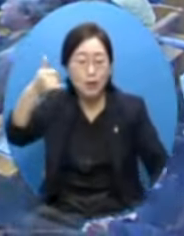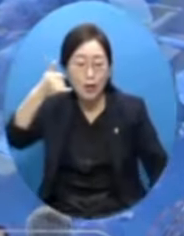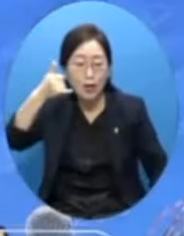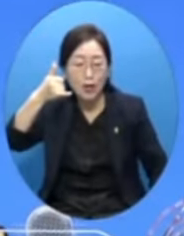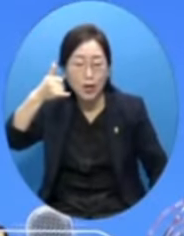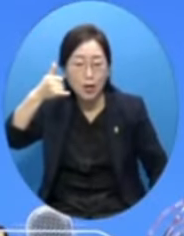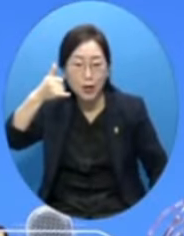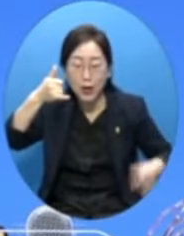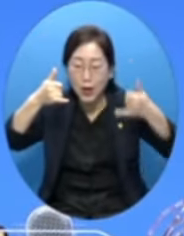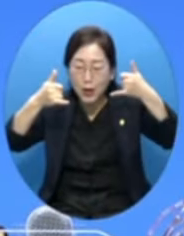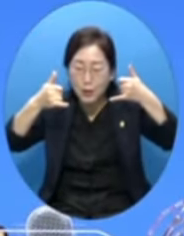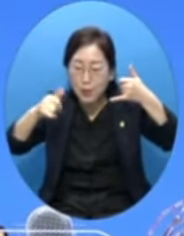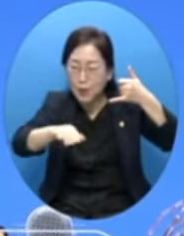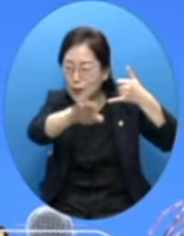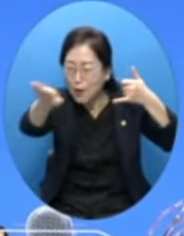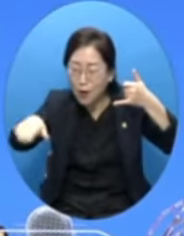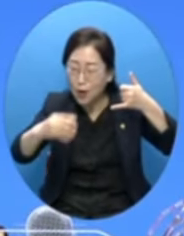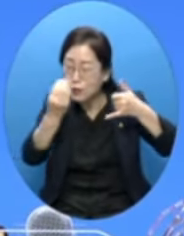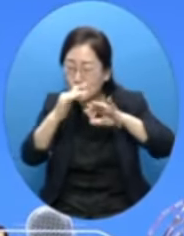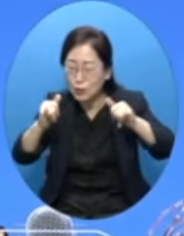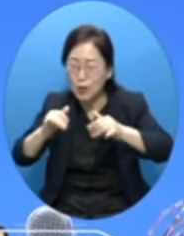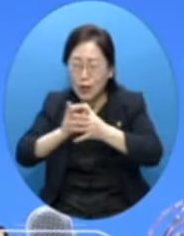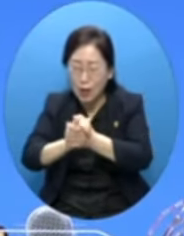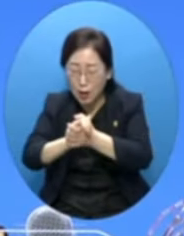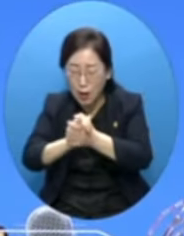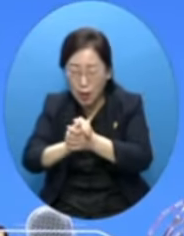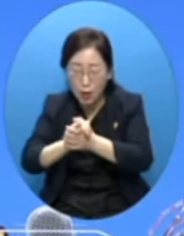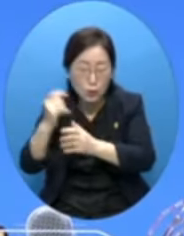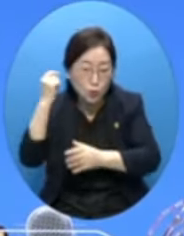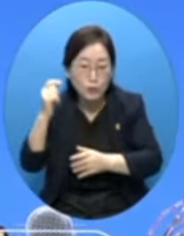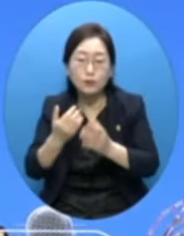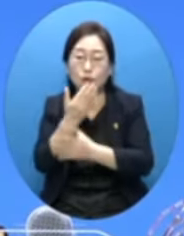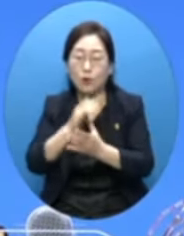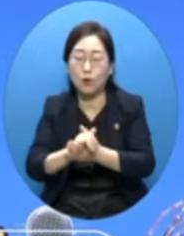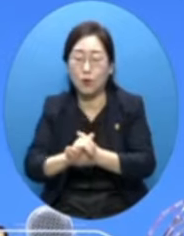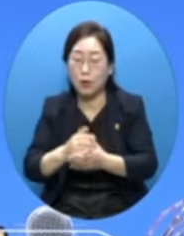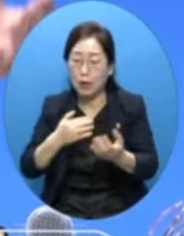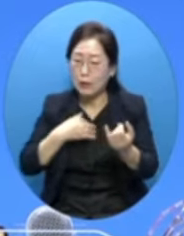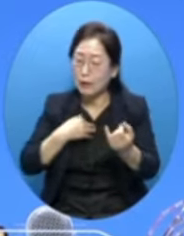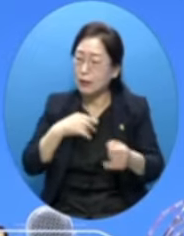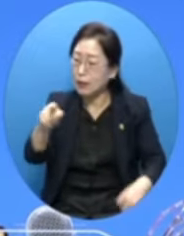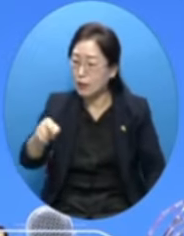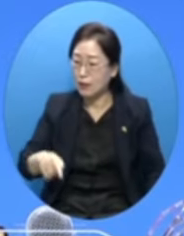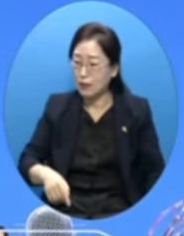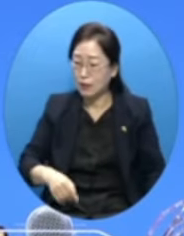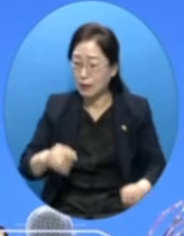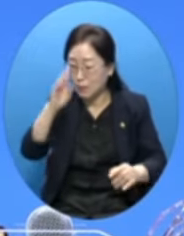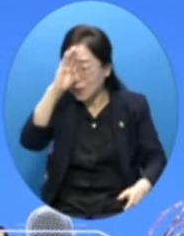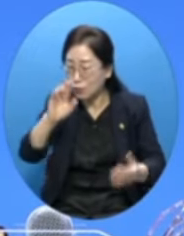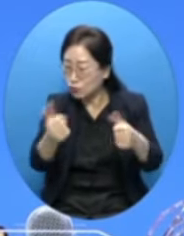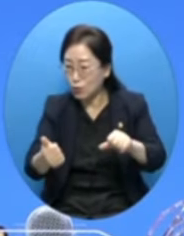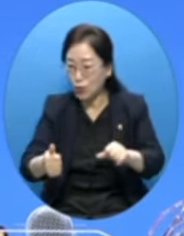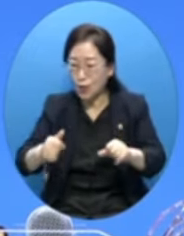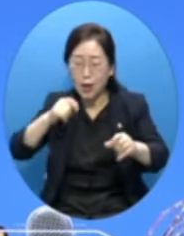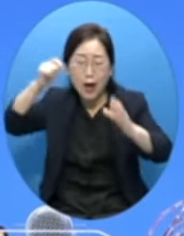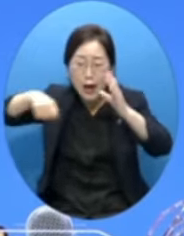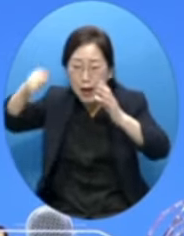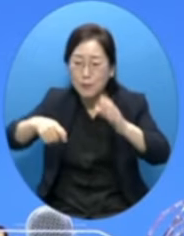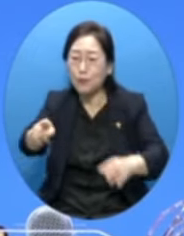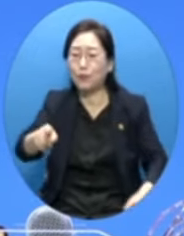드니까 성도들이 함께 기도하는 모습 소리가 들렸습니다. 왜 내가 병으로 죽어가는데 그걸 동네방에 다 알렸나 속상하기도